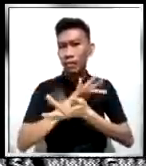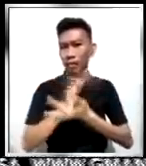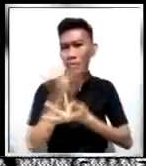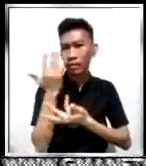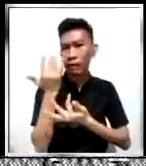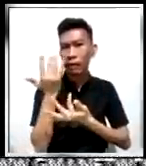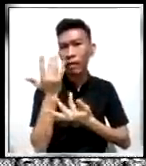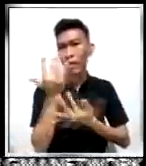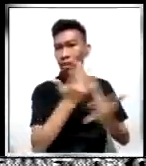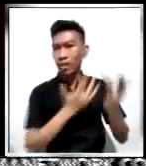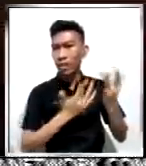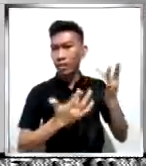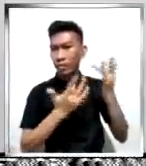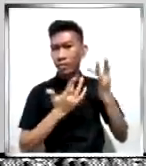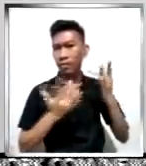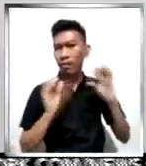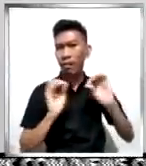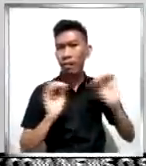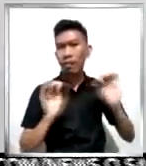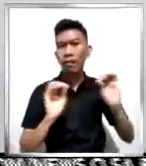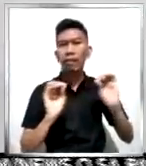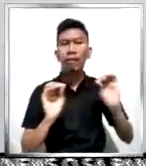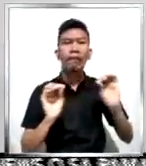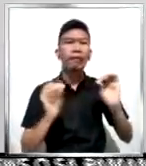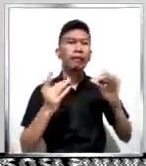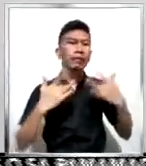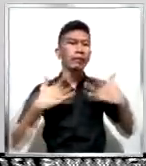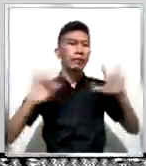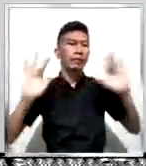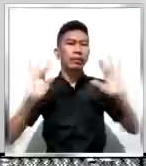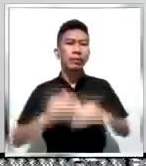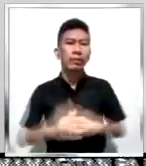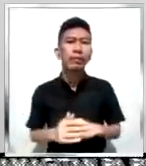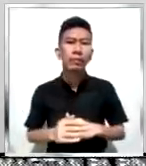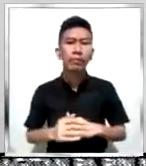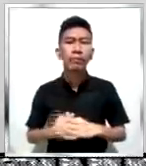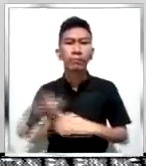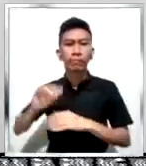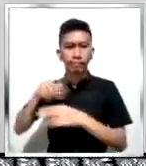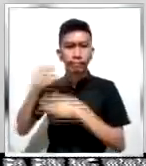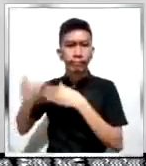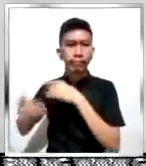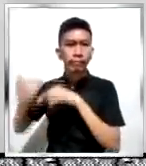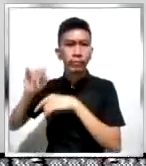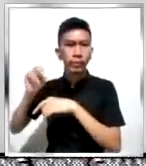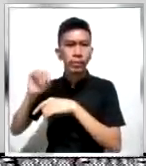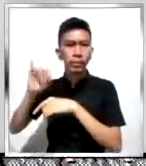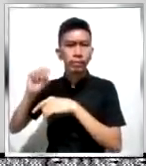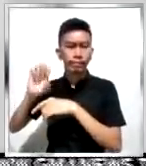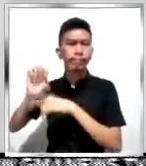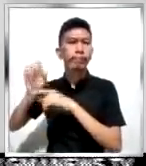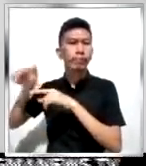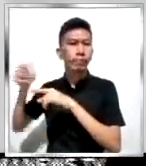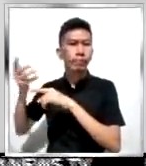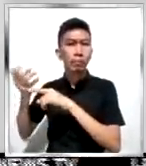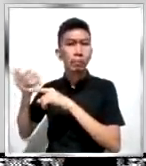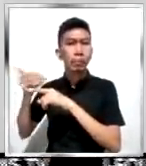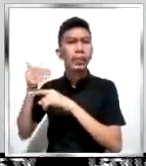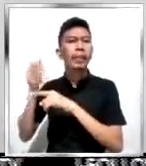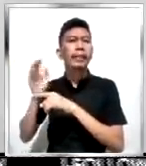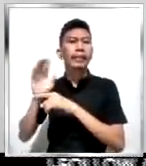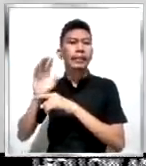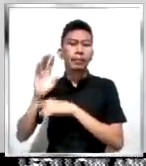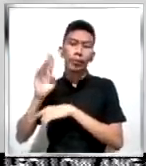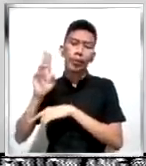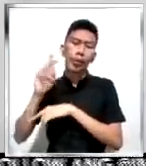konting konsiderasyon. Si Janine, di rin niya tunay na pangalan, isang medical frontliner sa Bukidnon, umutang din siya sa